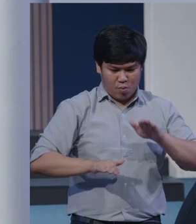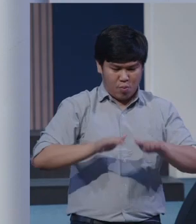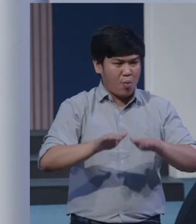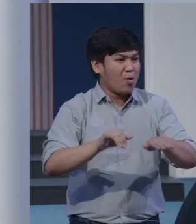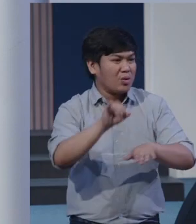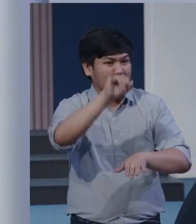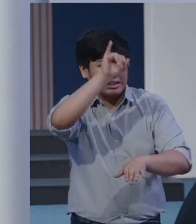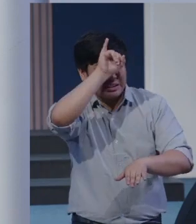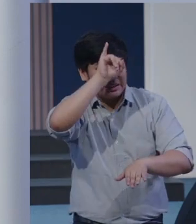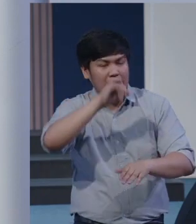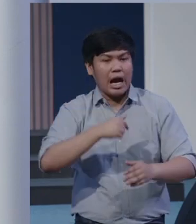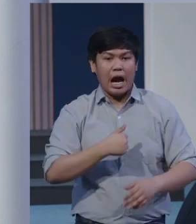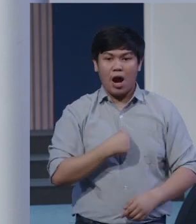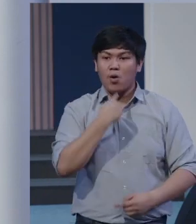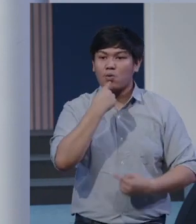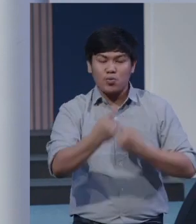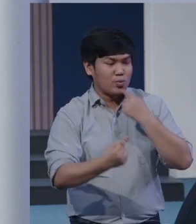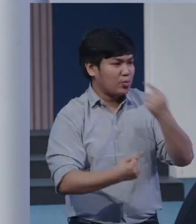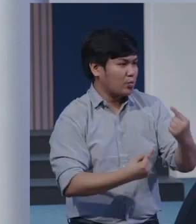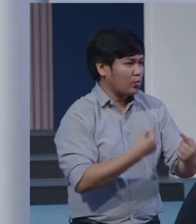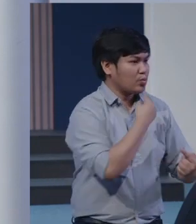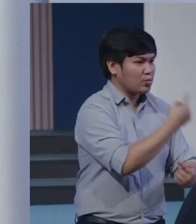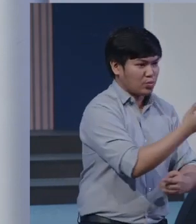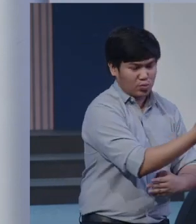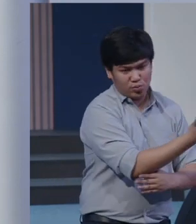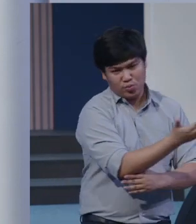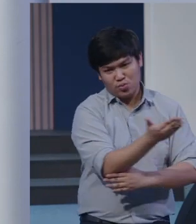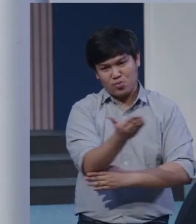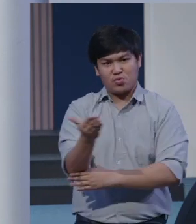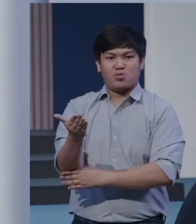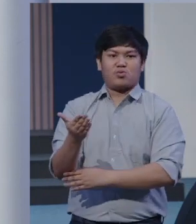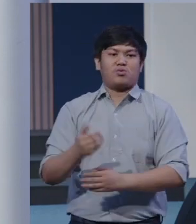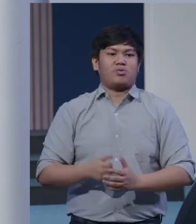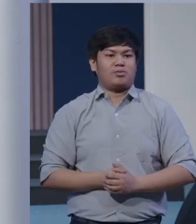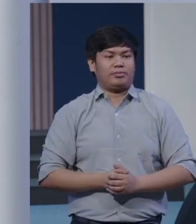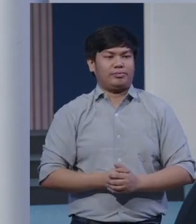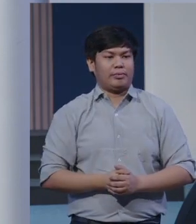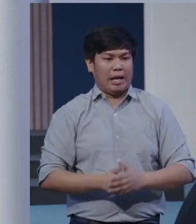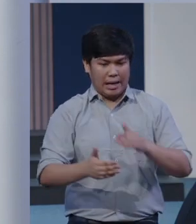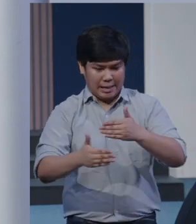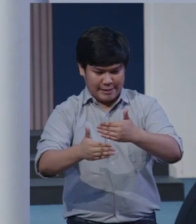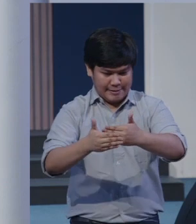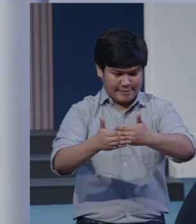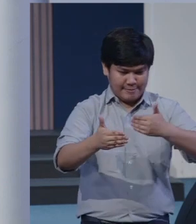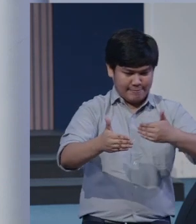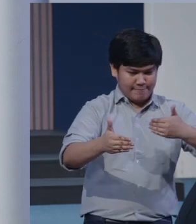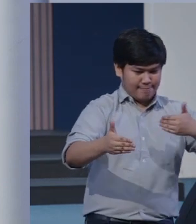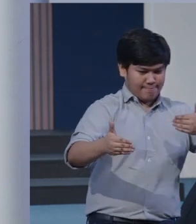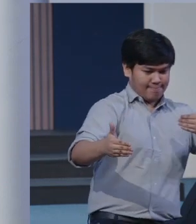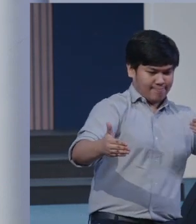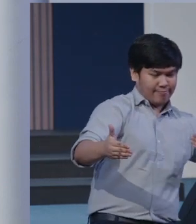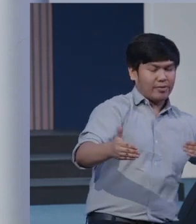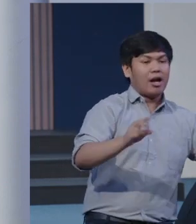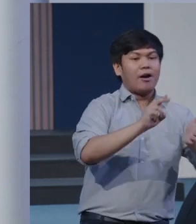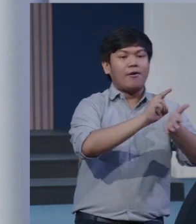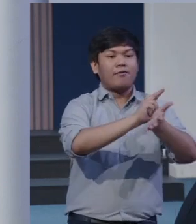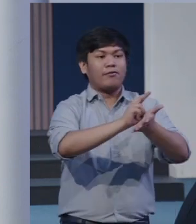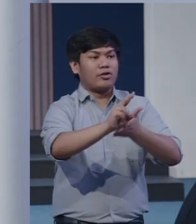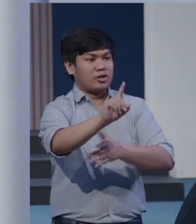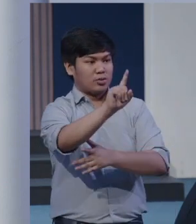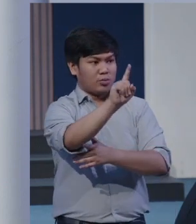this I say parang therefore ulit yun eh saan nanggaling yyung therefore na iyon balik tayo sa verse 1 and